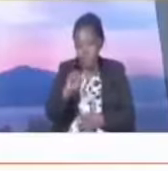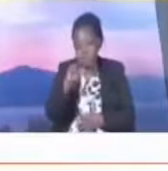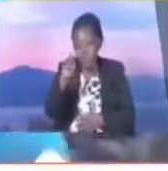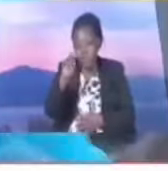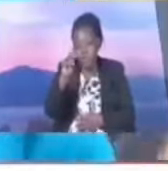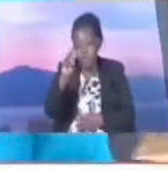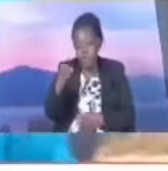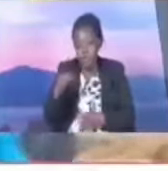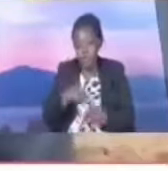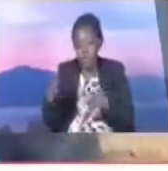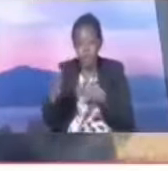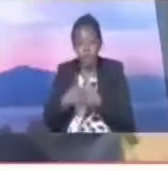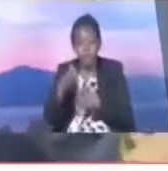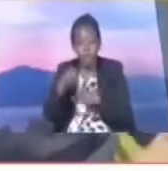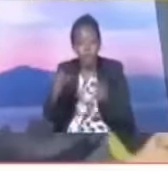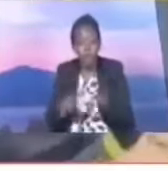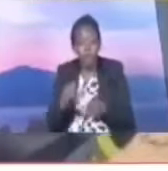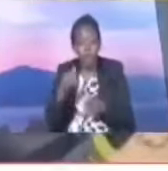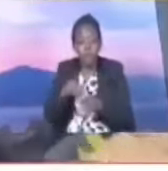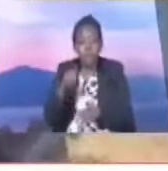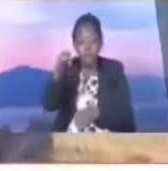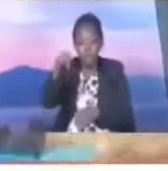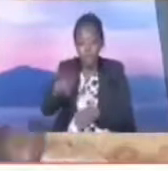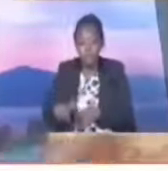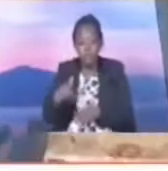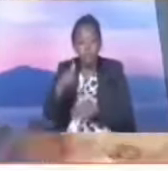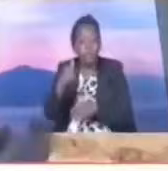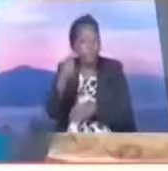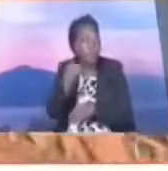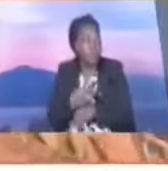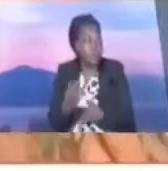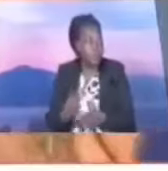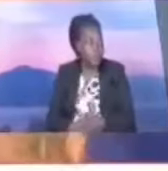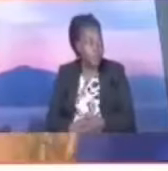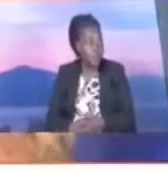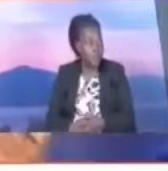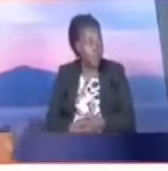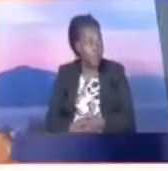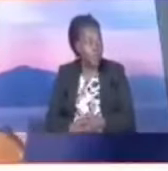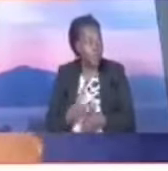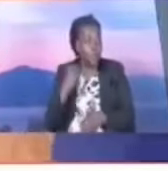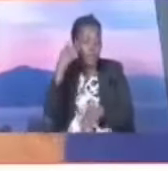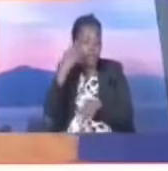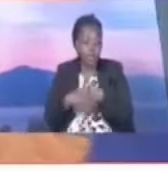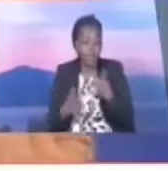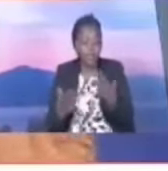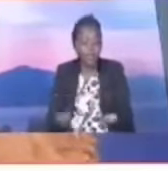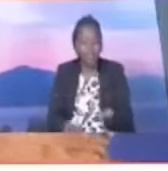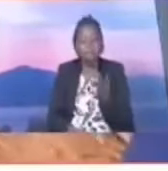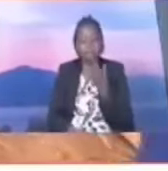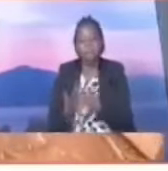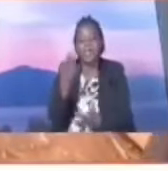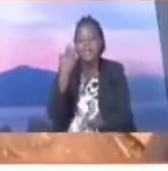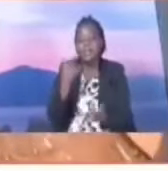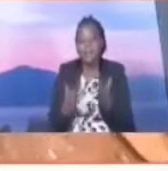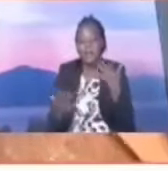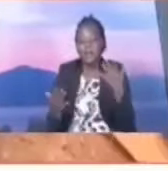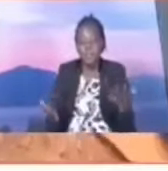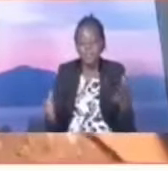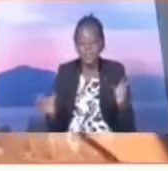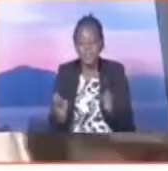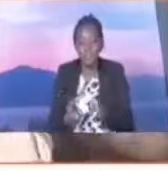essabo lyange. Ngenda kugala essabo lyange Lujja bw'atajja. Oluvannyuma bookeza amasabo n'ebyawongo